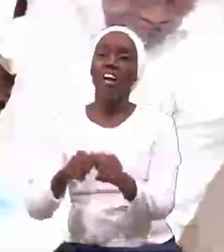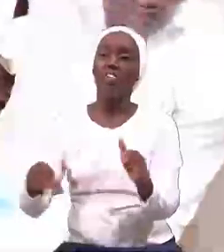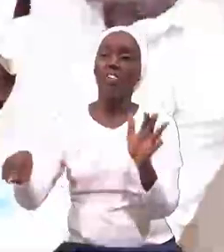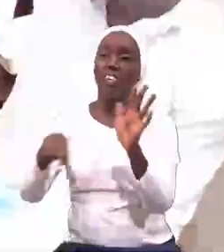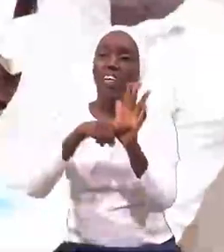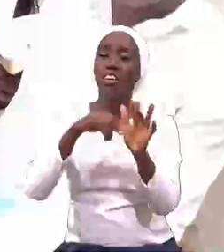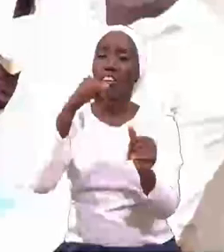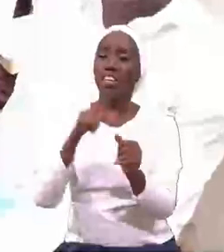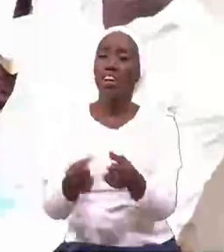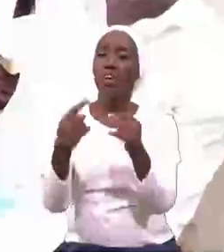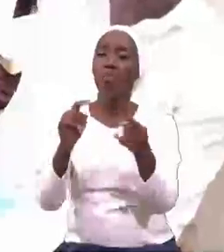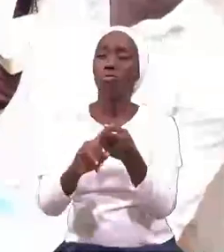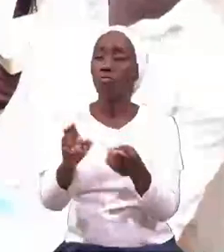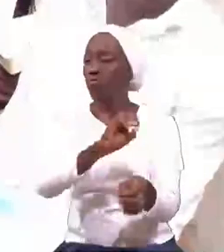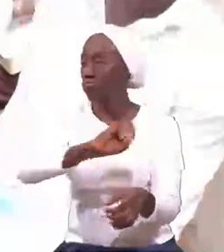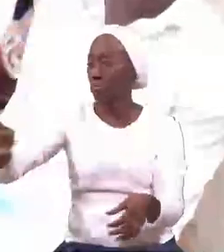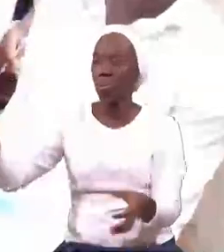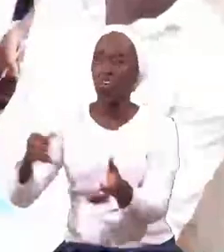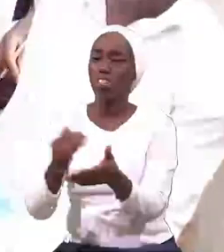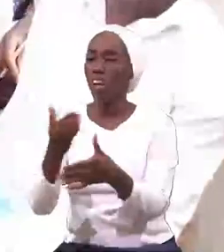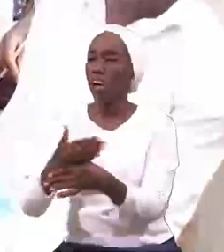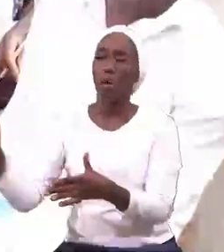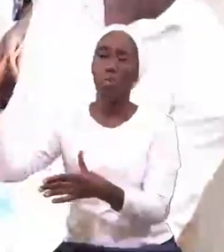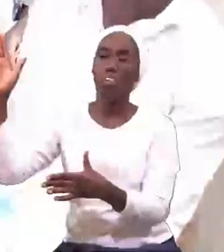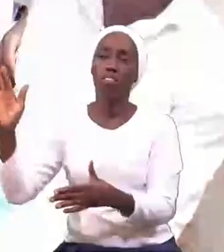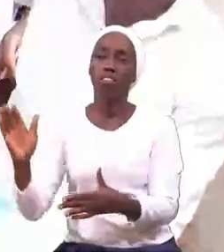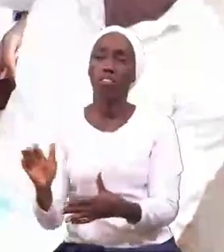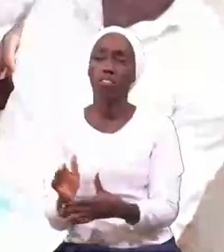Toute lettre négative qui te parvient, jette ça de côté.